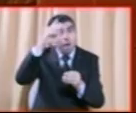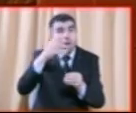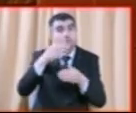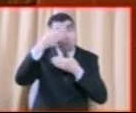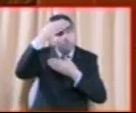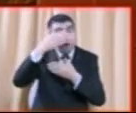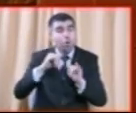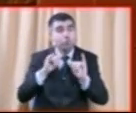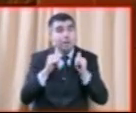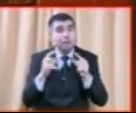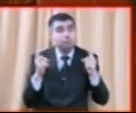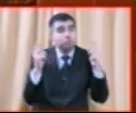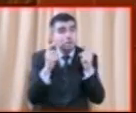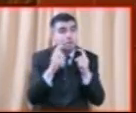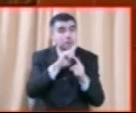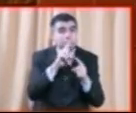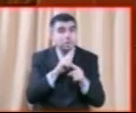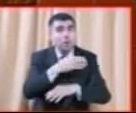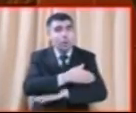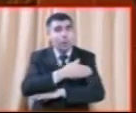مستوى عالي من المسؤولية ومن